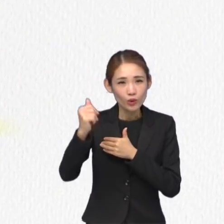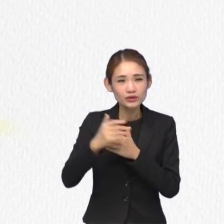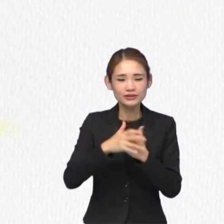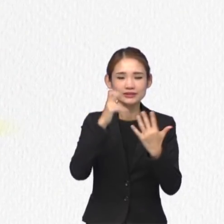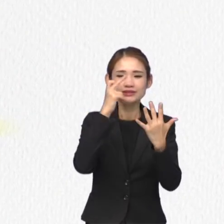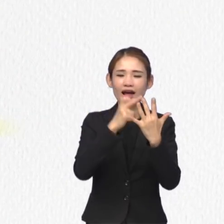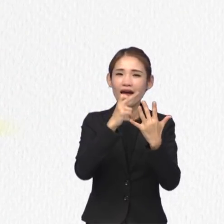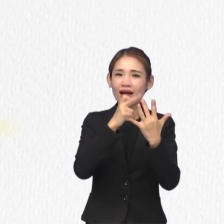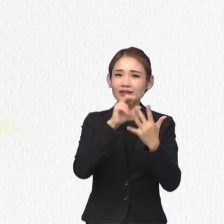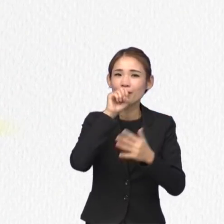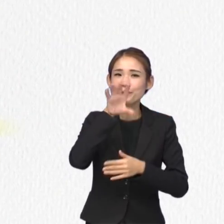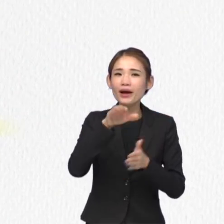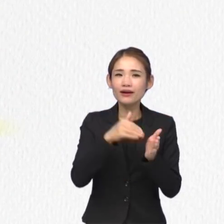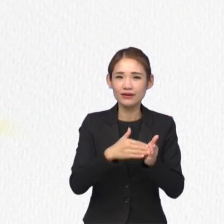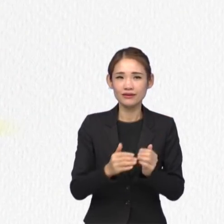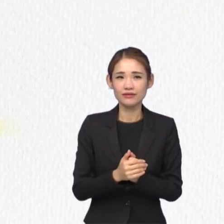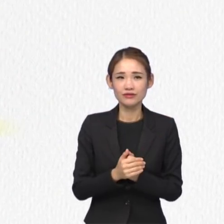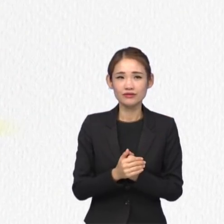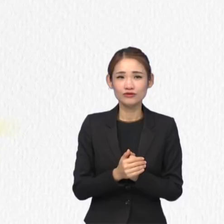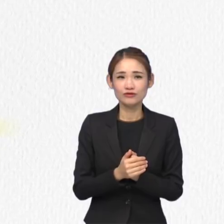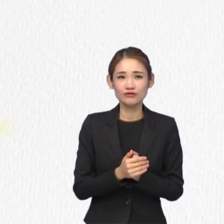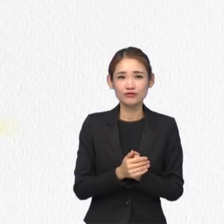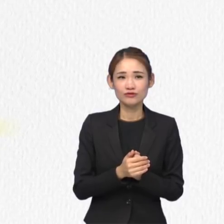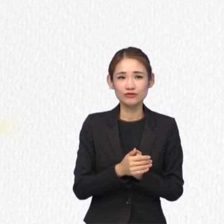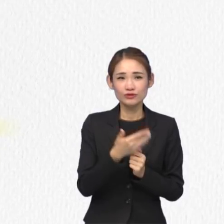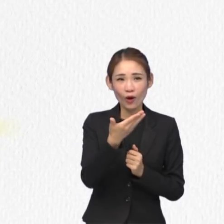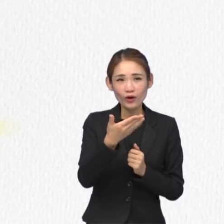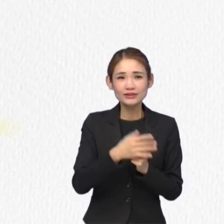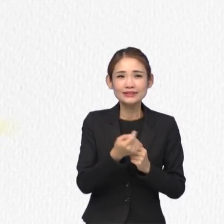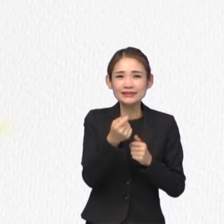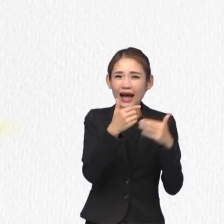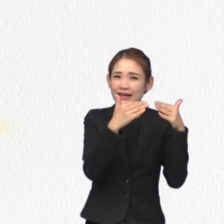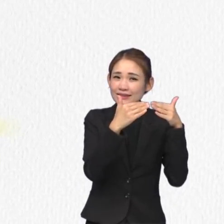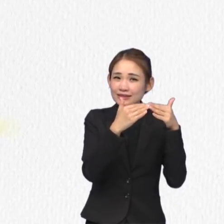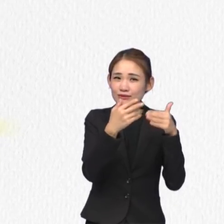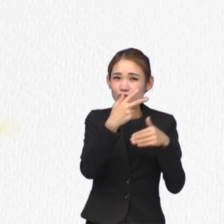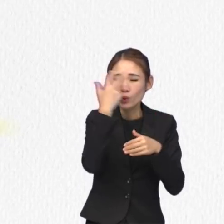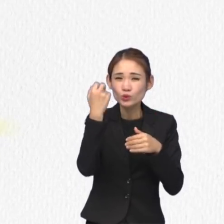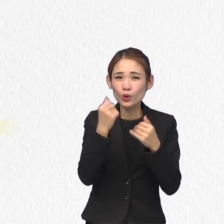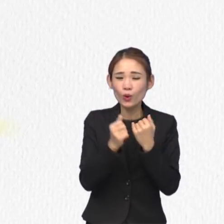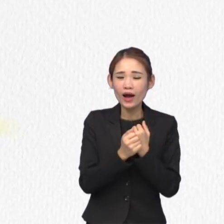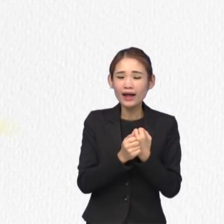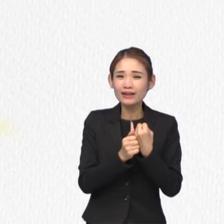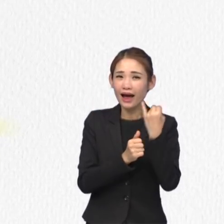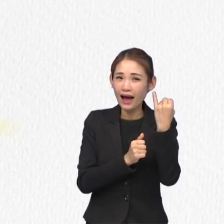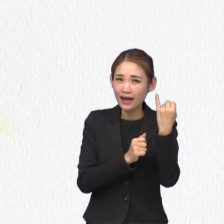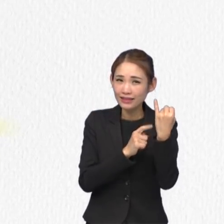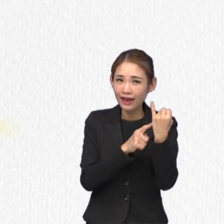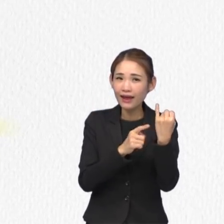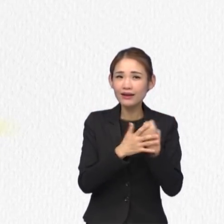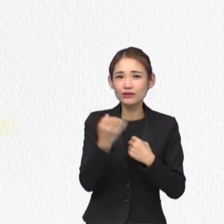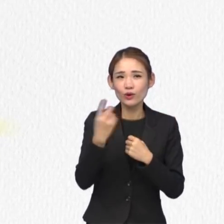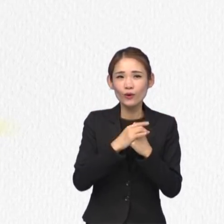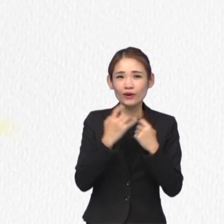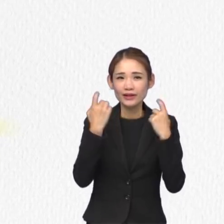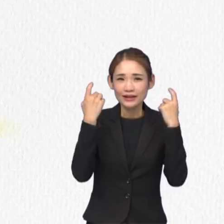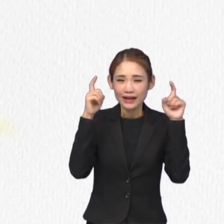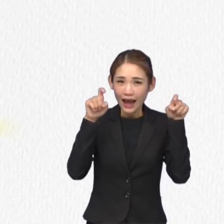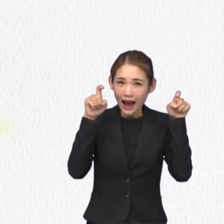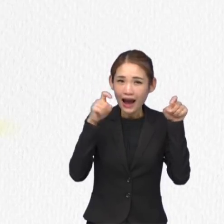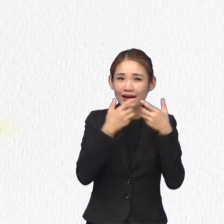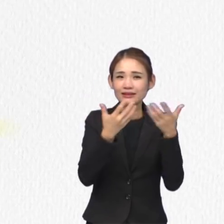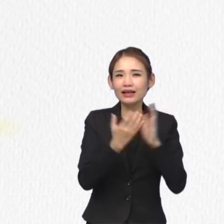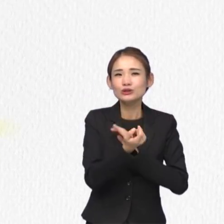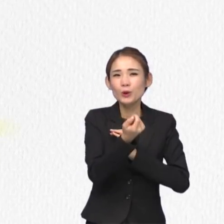3rd 에게 말을 했어요 너는 작은 집과 똑똑한 안에 그리고 양 때 조금만